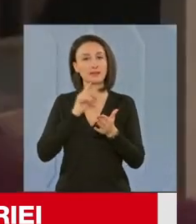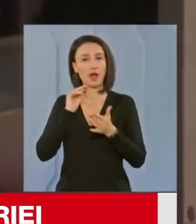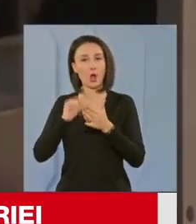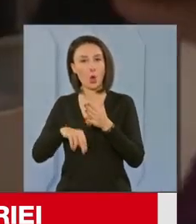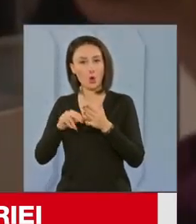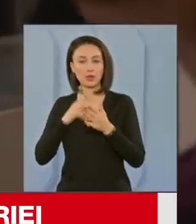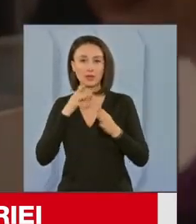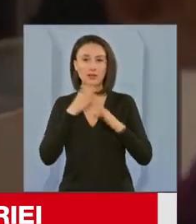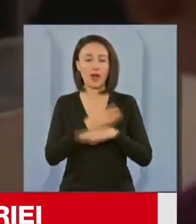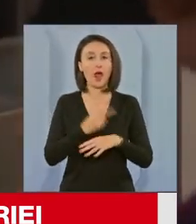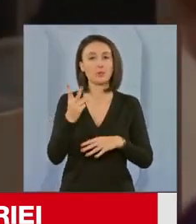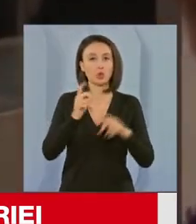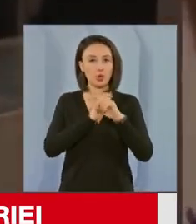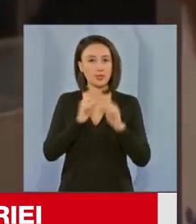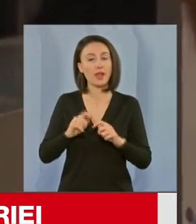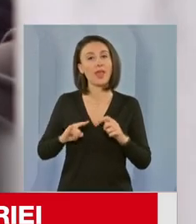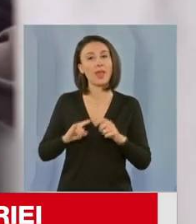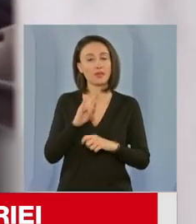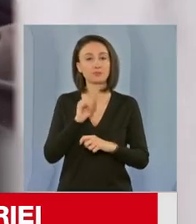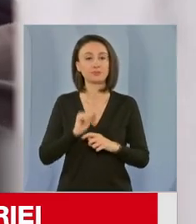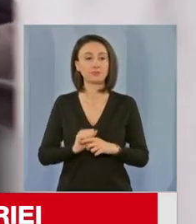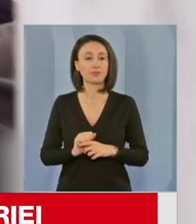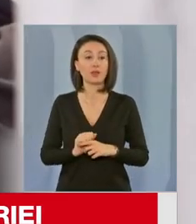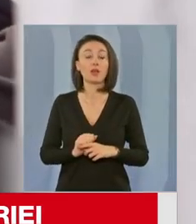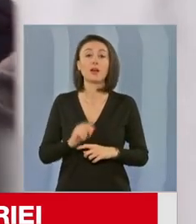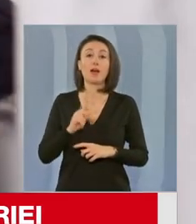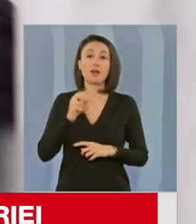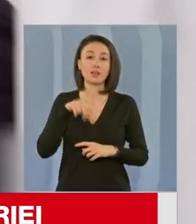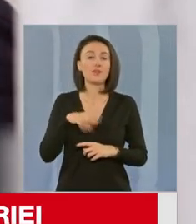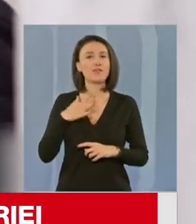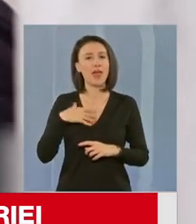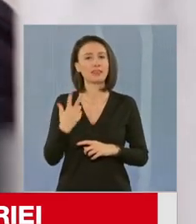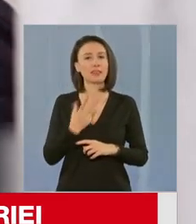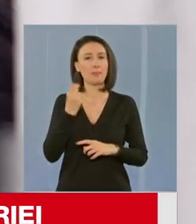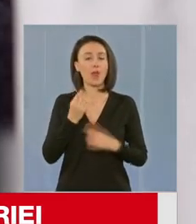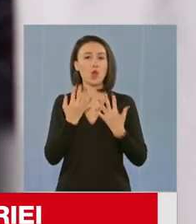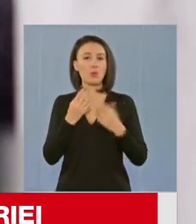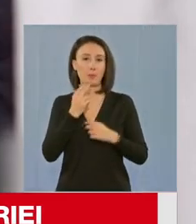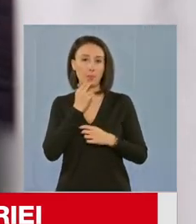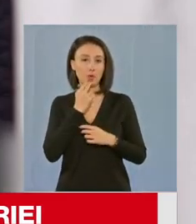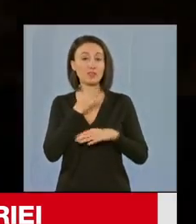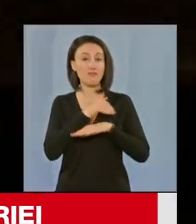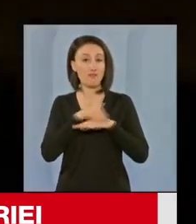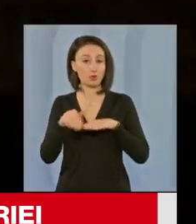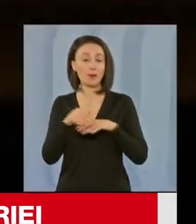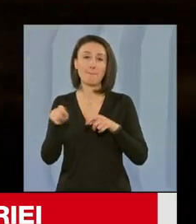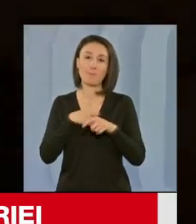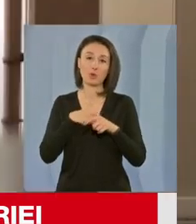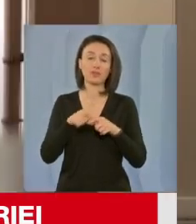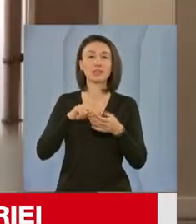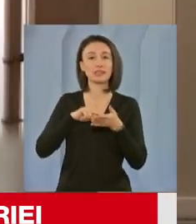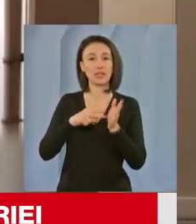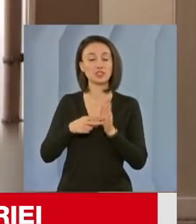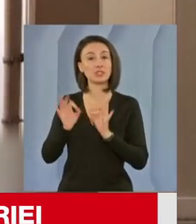acord cu aderarea celor două țări la Air Schengen. Mai exact, Karner vrea triplarea numărului de polițiști de frontieră, modificări tehnice